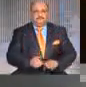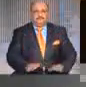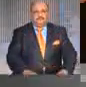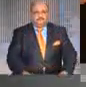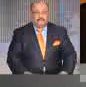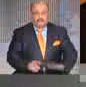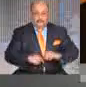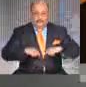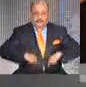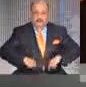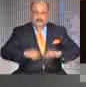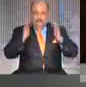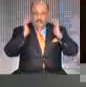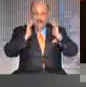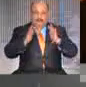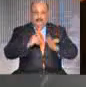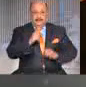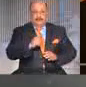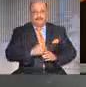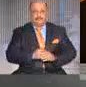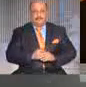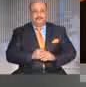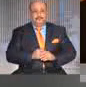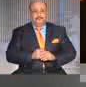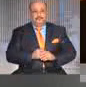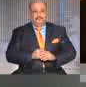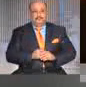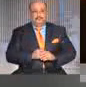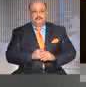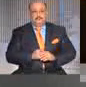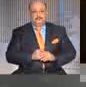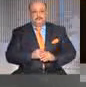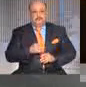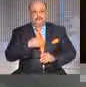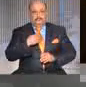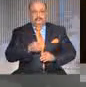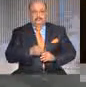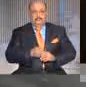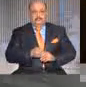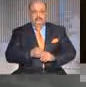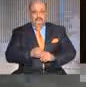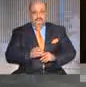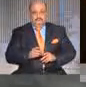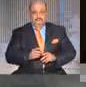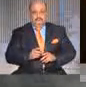نقول أن بلادنا بعد ثلاث سنوات